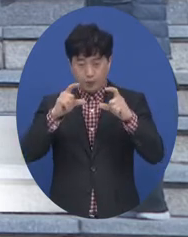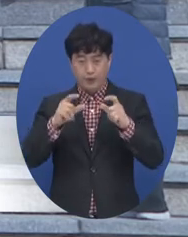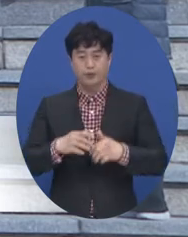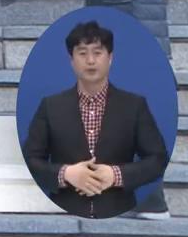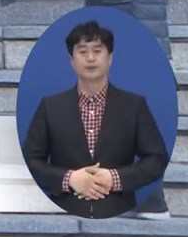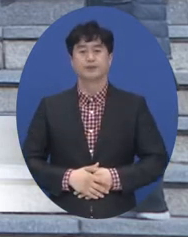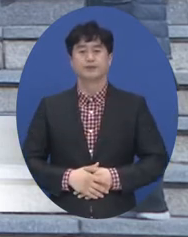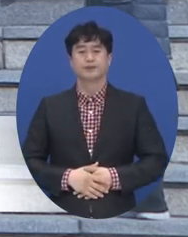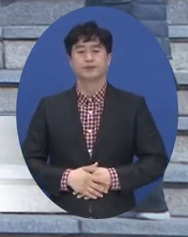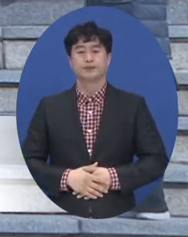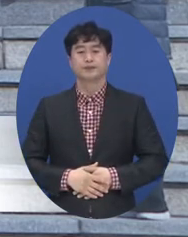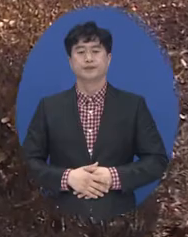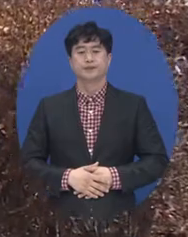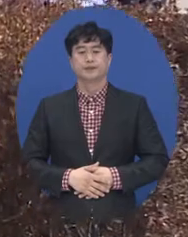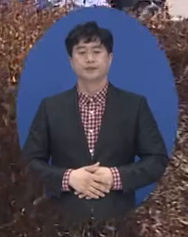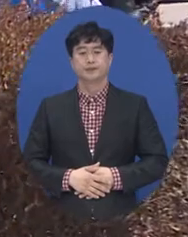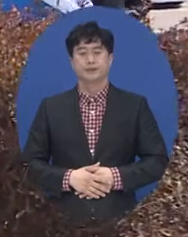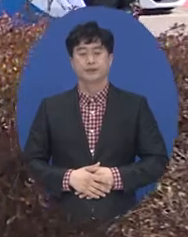최재현 기자입니다.